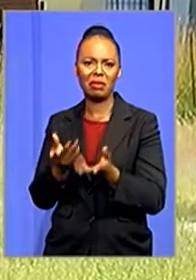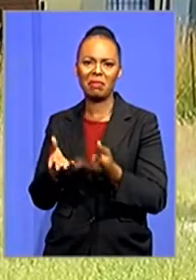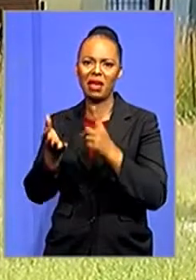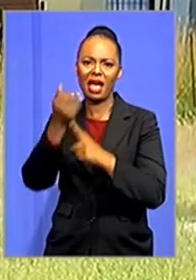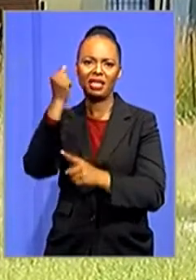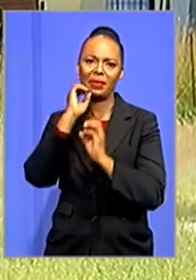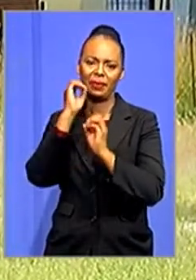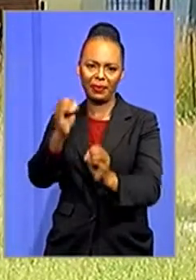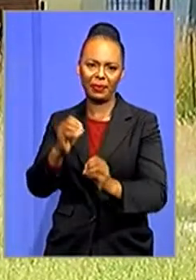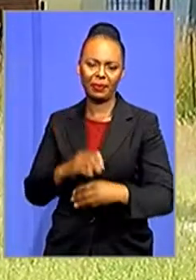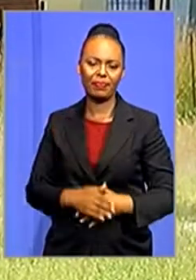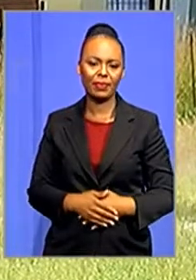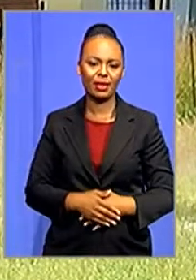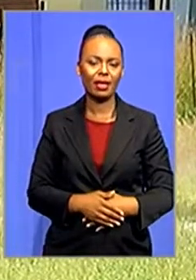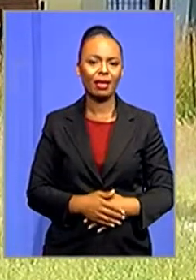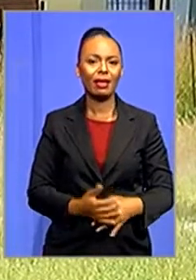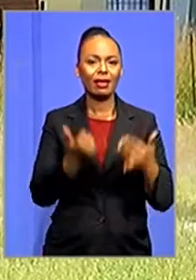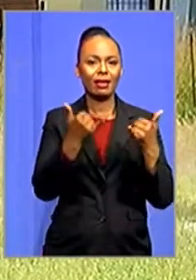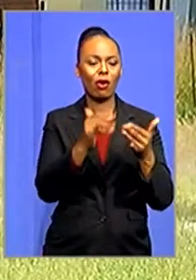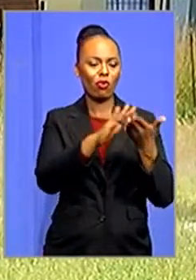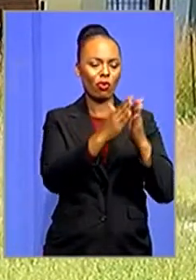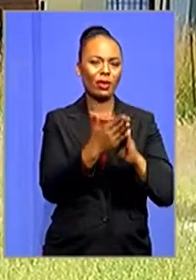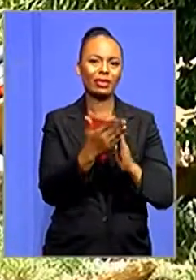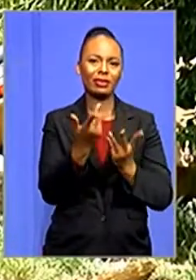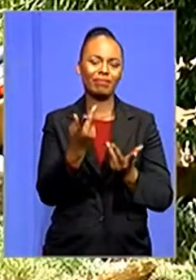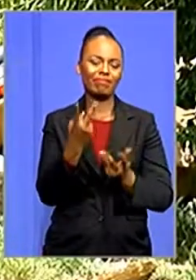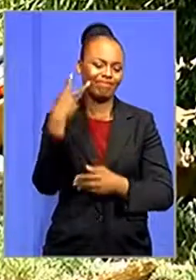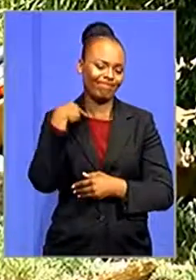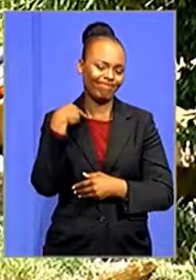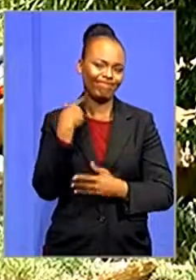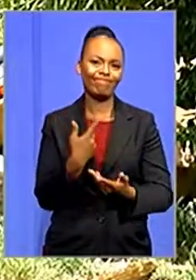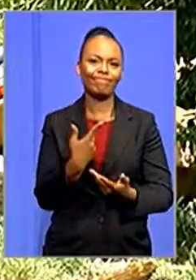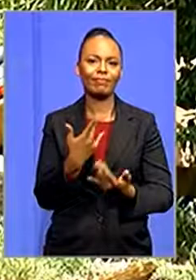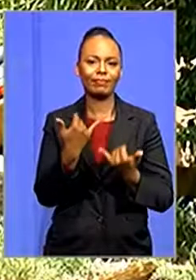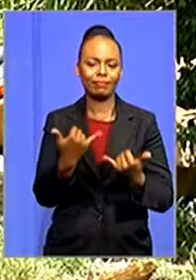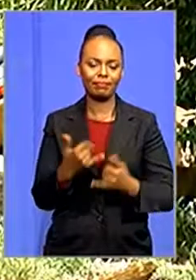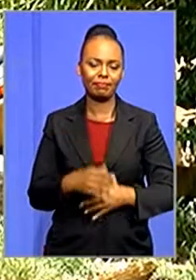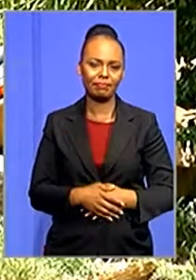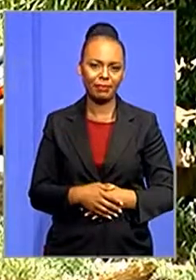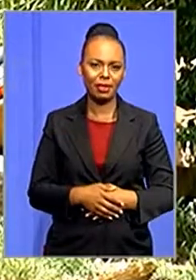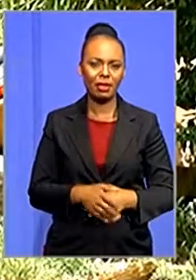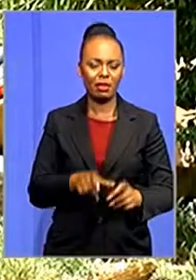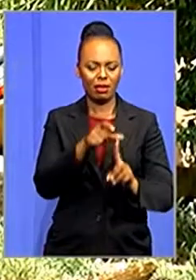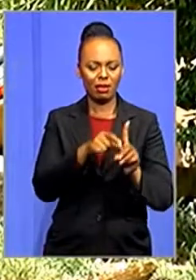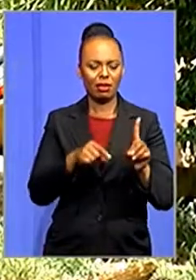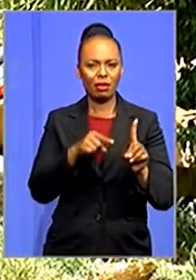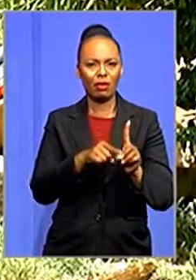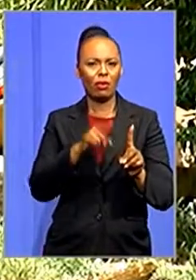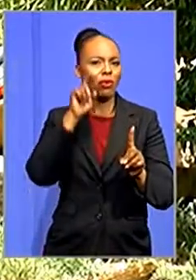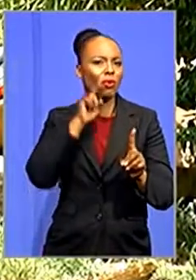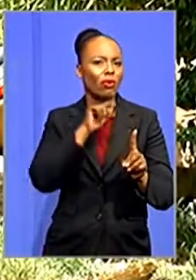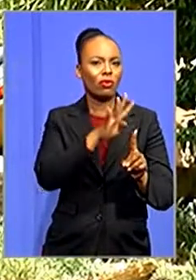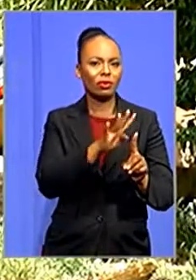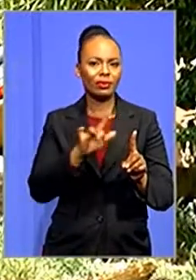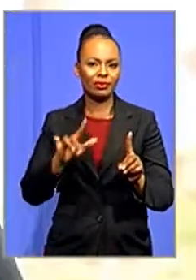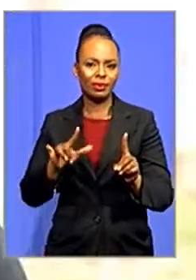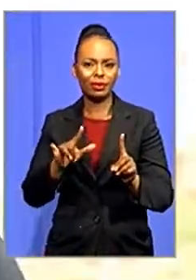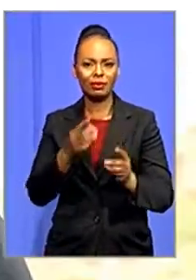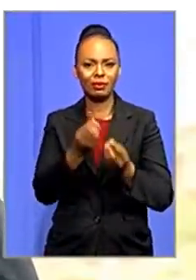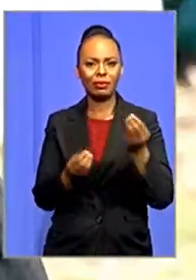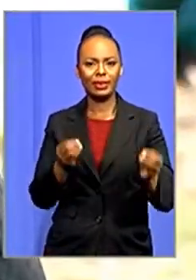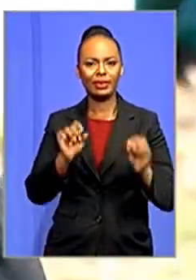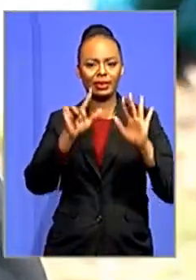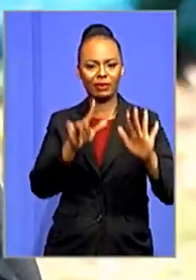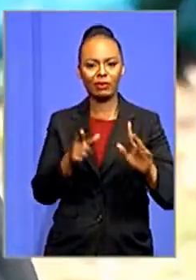ke bone jaanong e nnang batswasetlhabelo. Mosadi yono wa dingwaga di le 47 wa bana ba le 7 go tlhaga